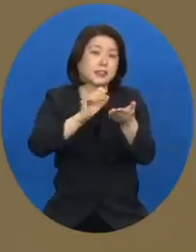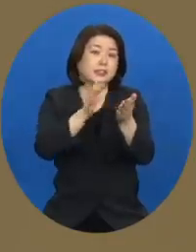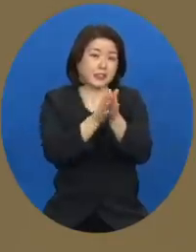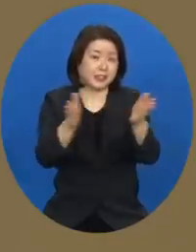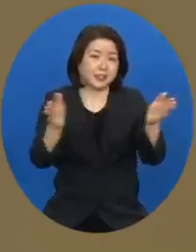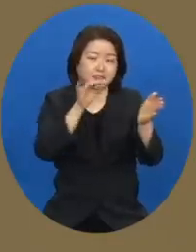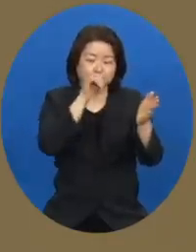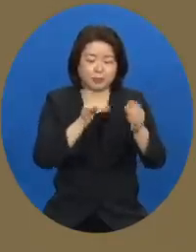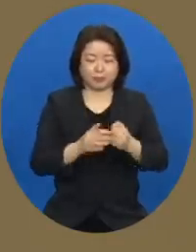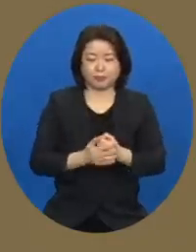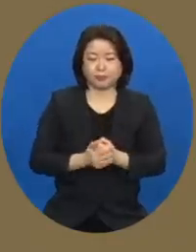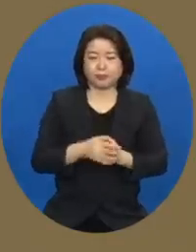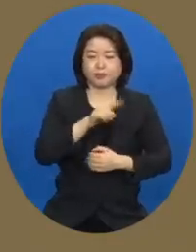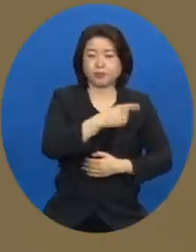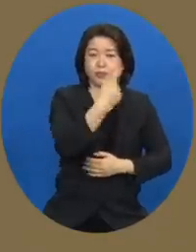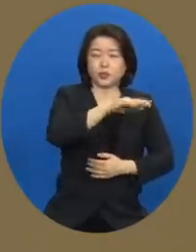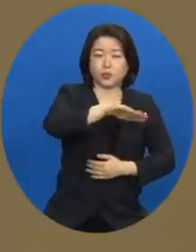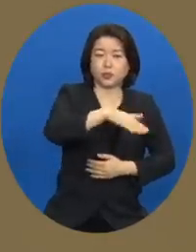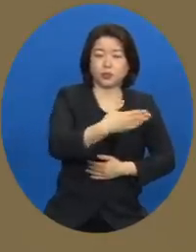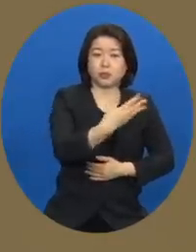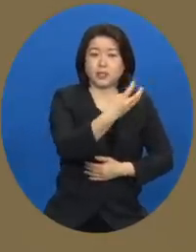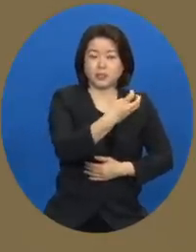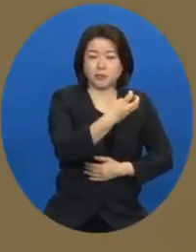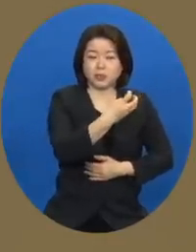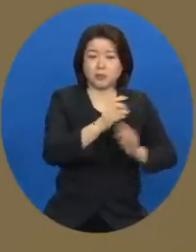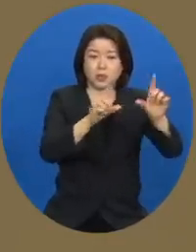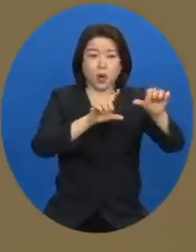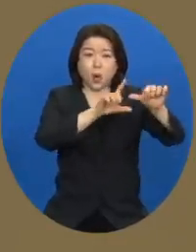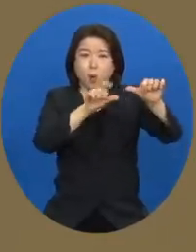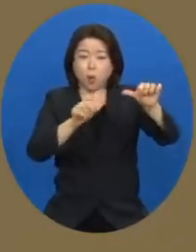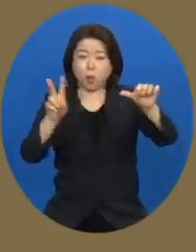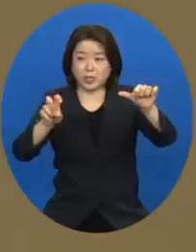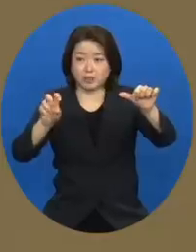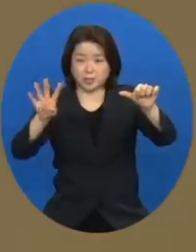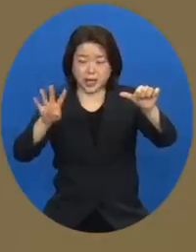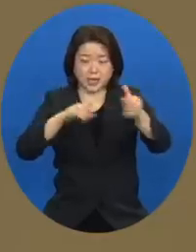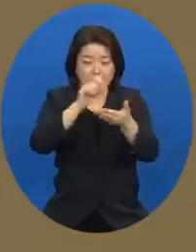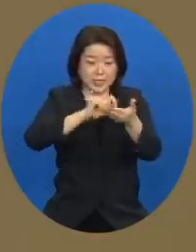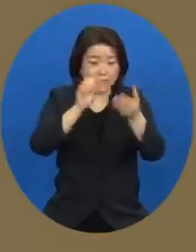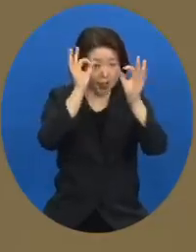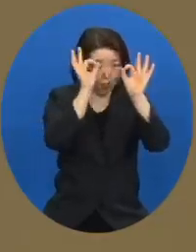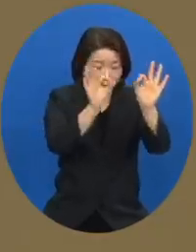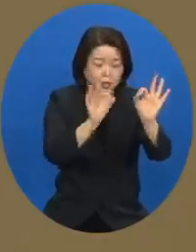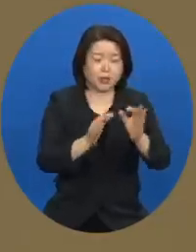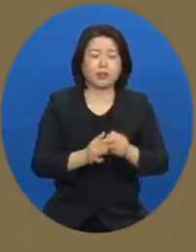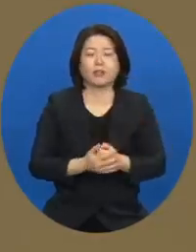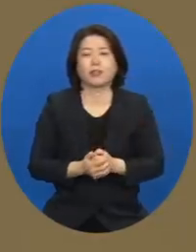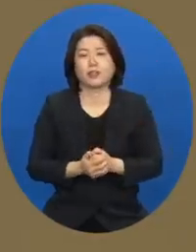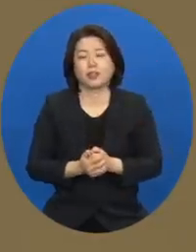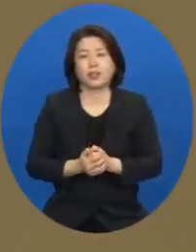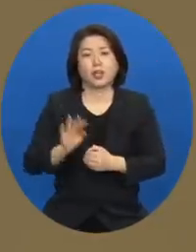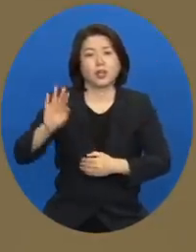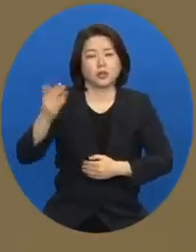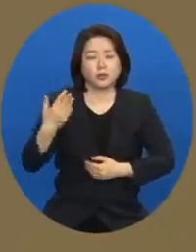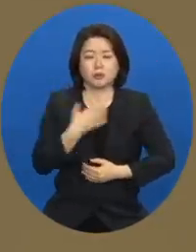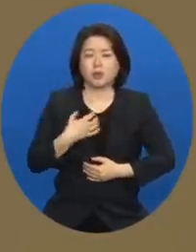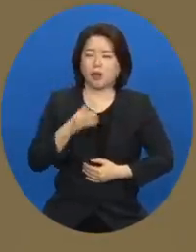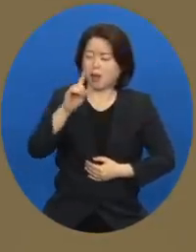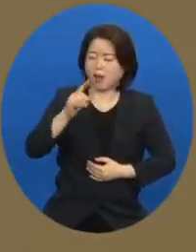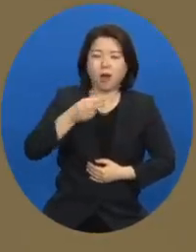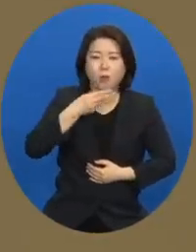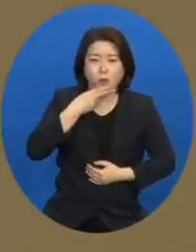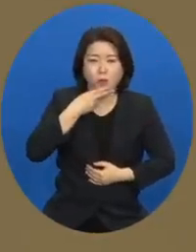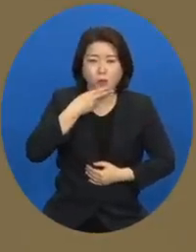일기 1930년 5월 24일자 일기에 이렇게 썼습니다. 요즘은 걱정이 전혀